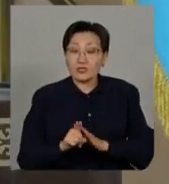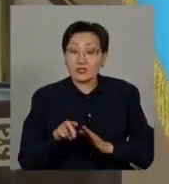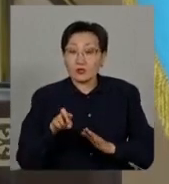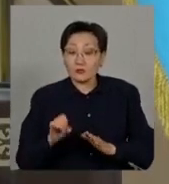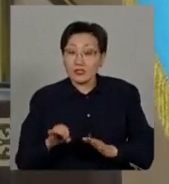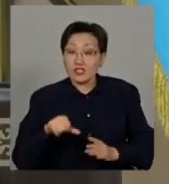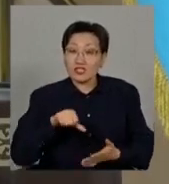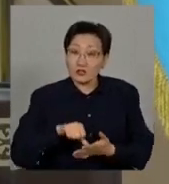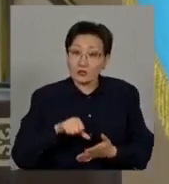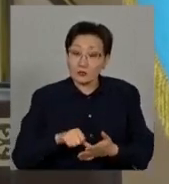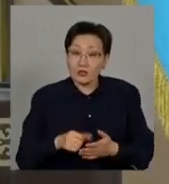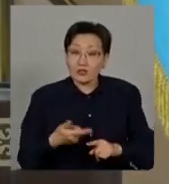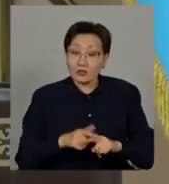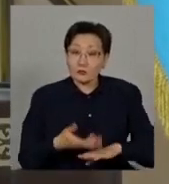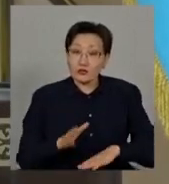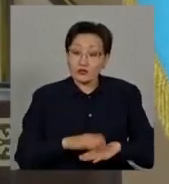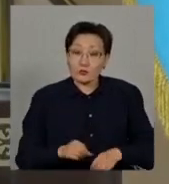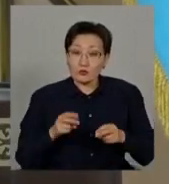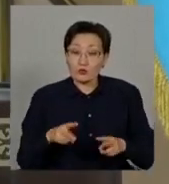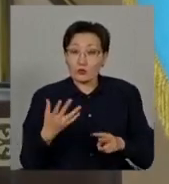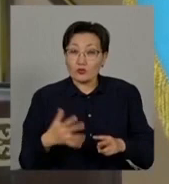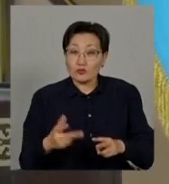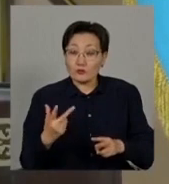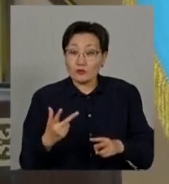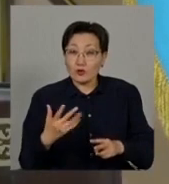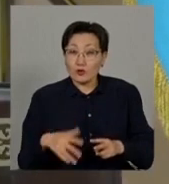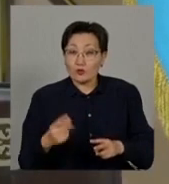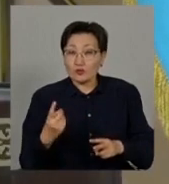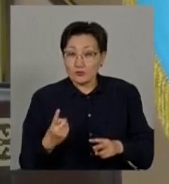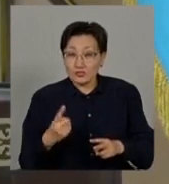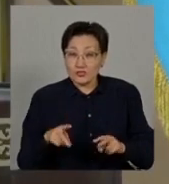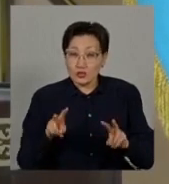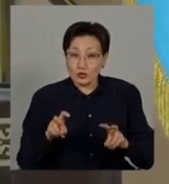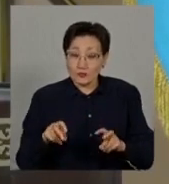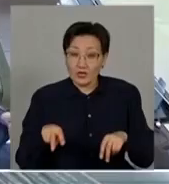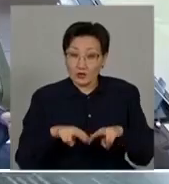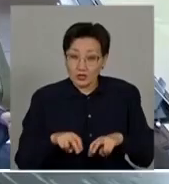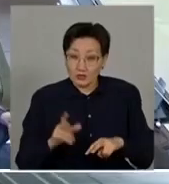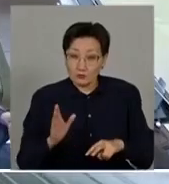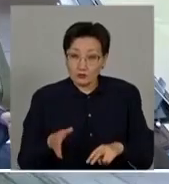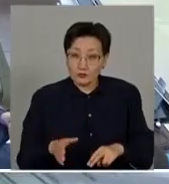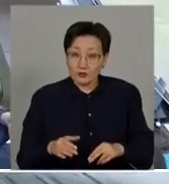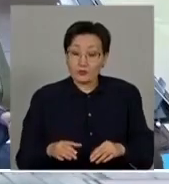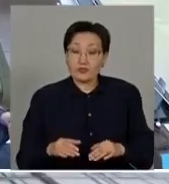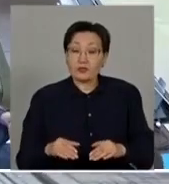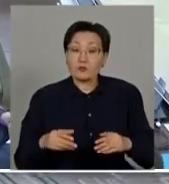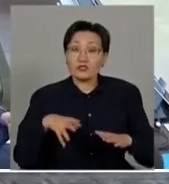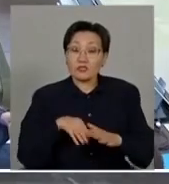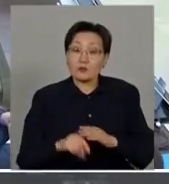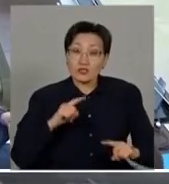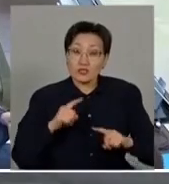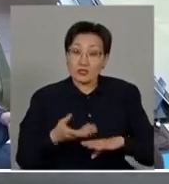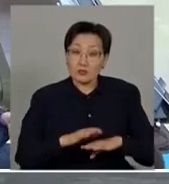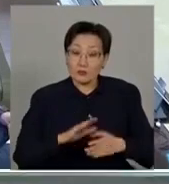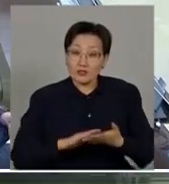алқабилердің қатысуымен аса ауыр қылмыстардың 31 құрамы қаралатын болады. Сенат қабырғасындағы жиында